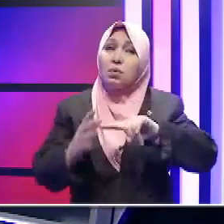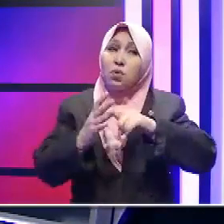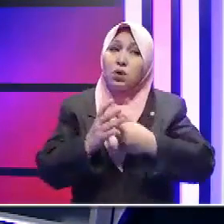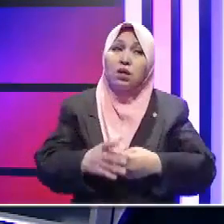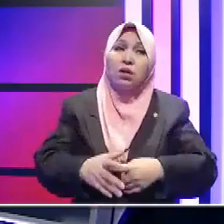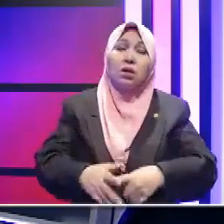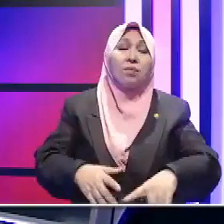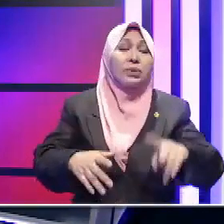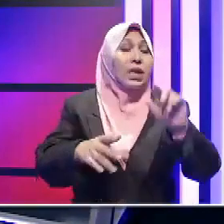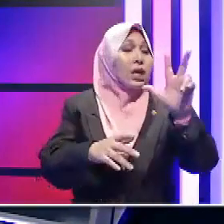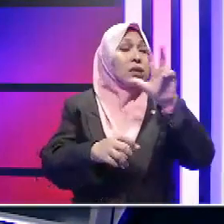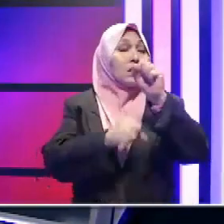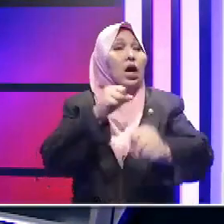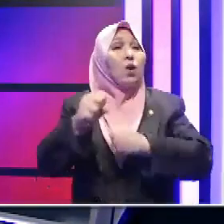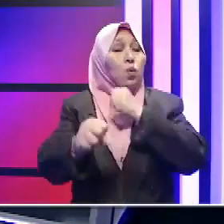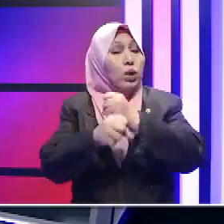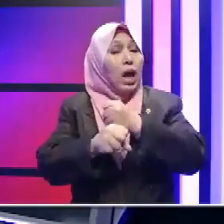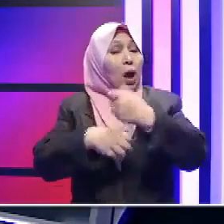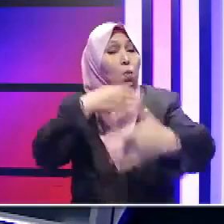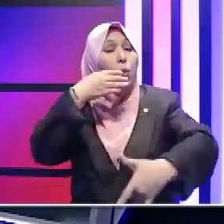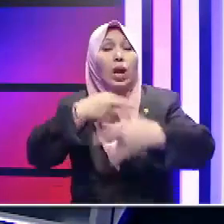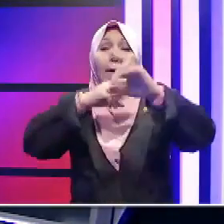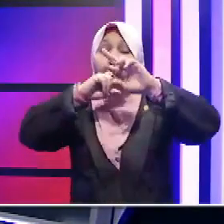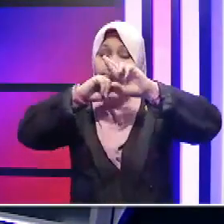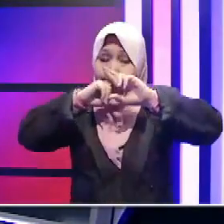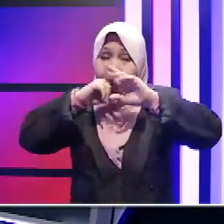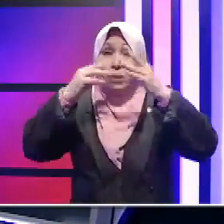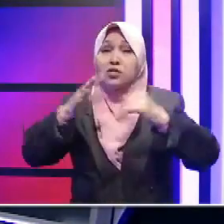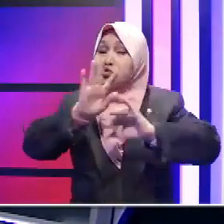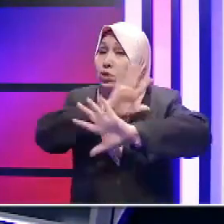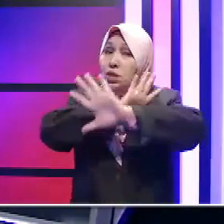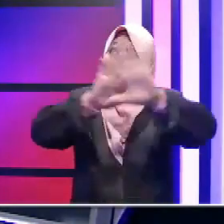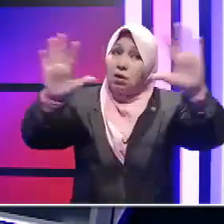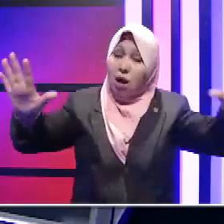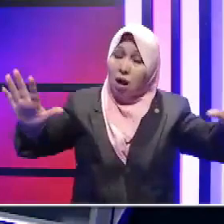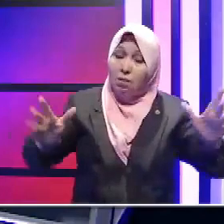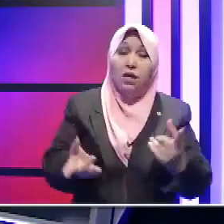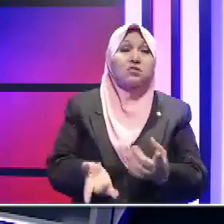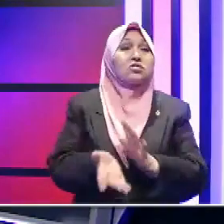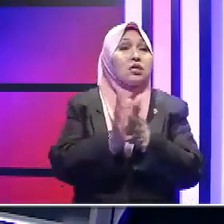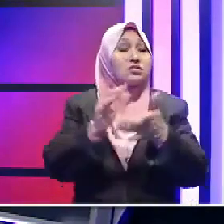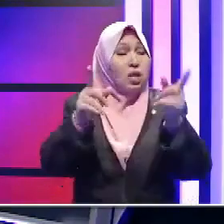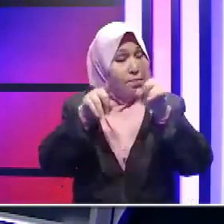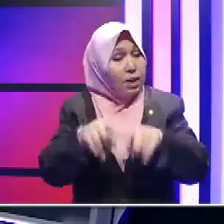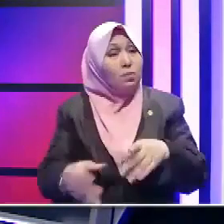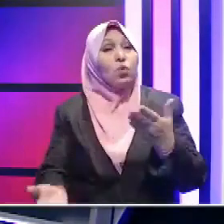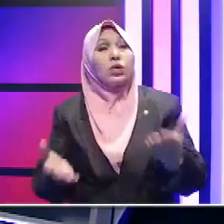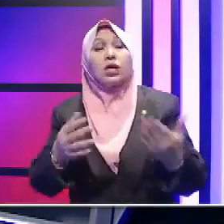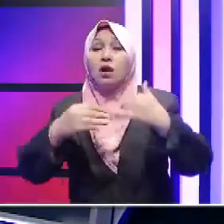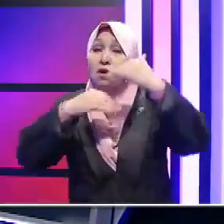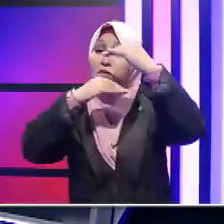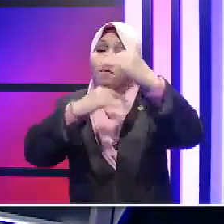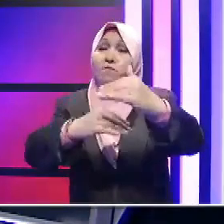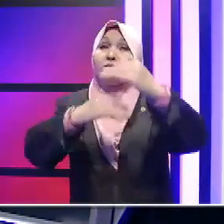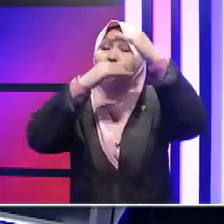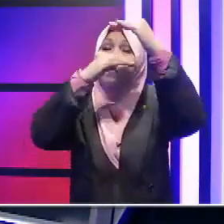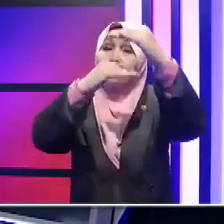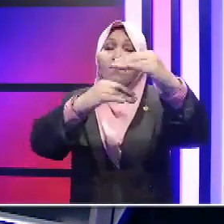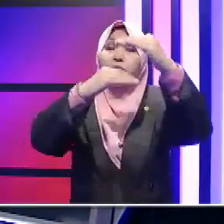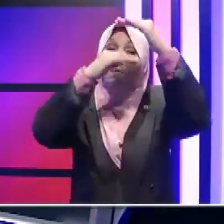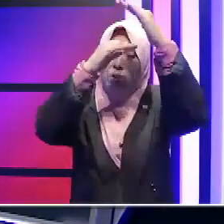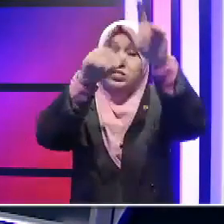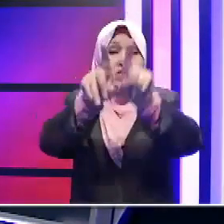tiga tahunnya awal secara rasio kemudian secara terang-terangan juga berlaku orang hanifasari itu adalah fasa-fasa